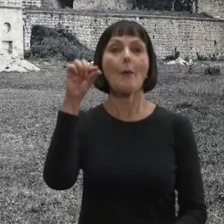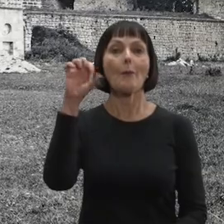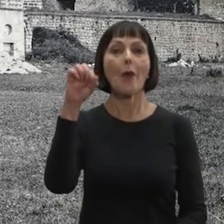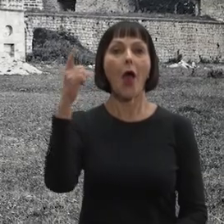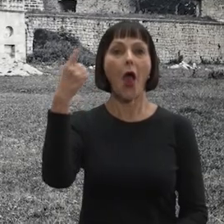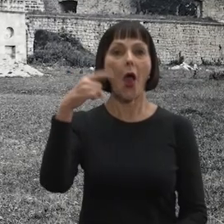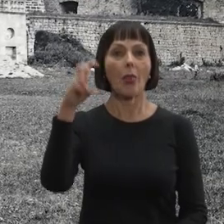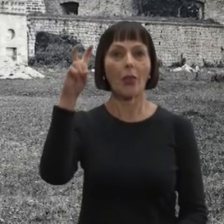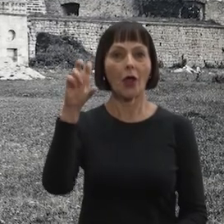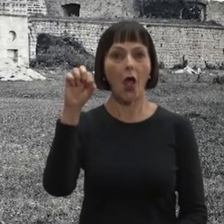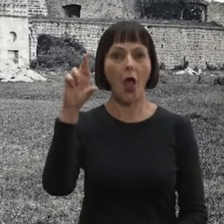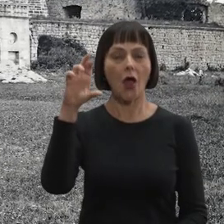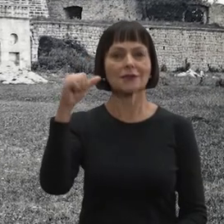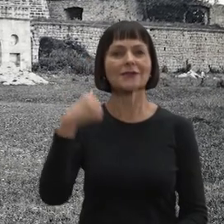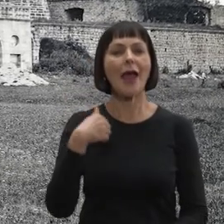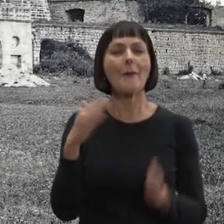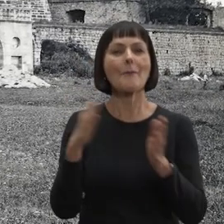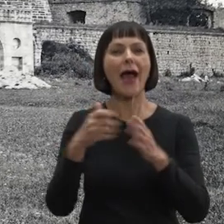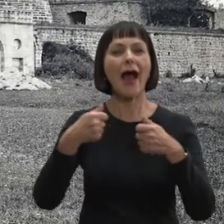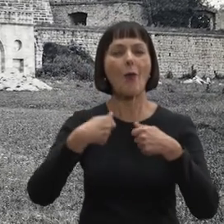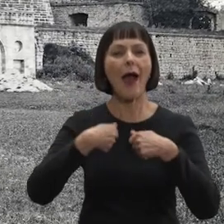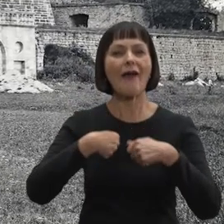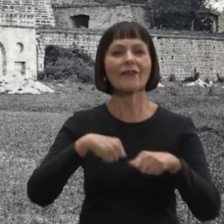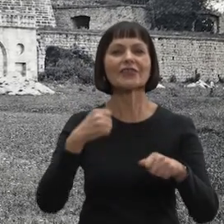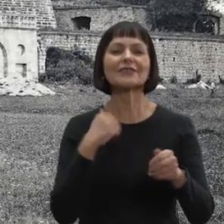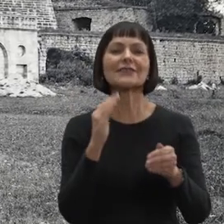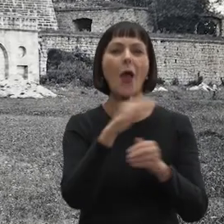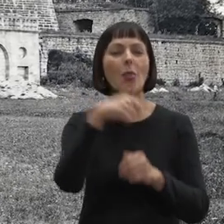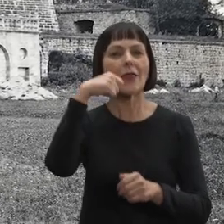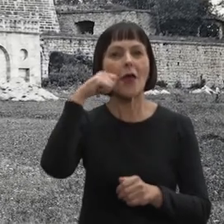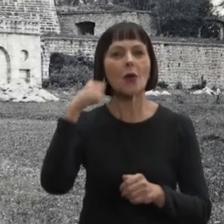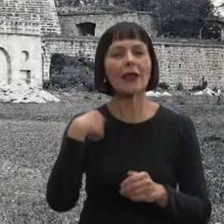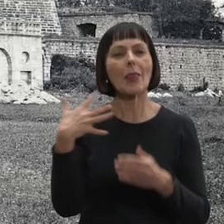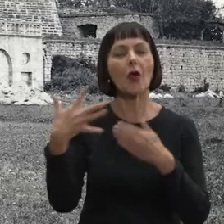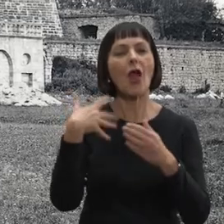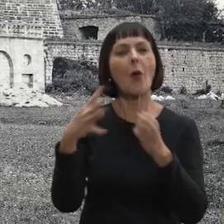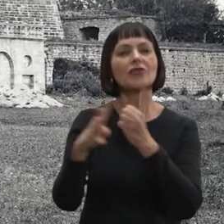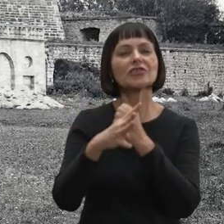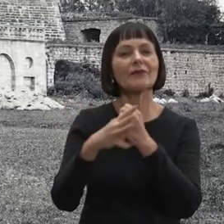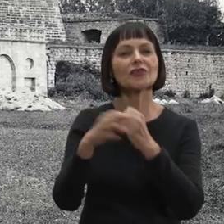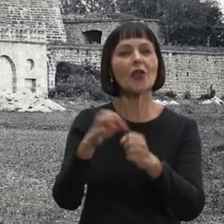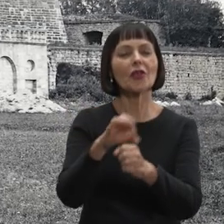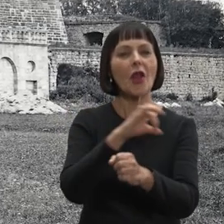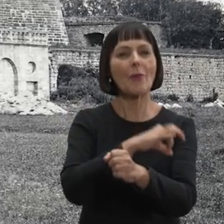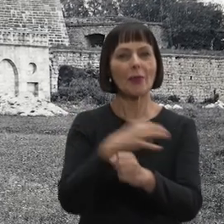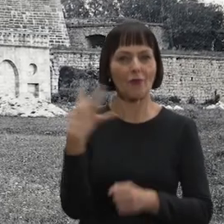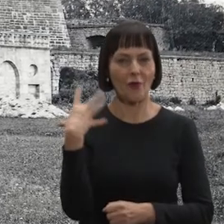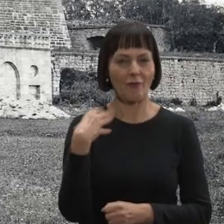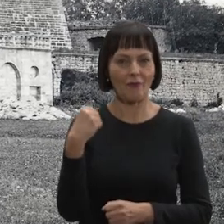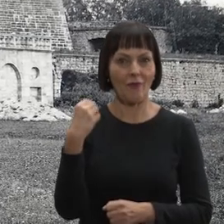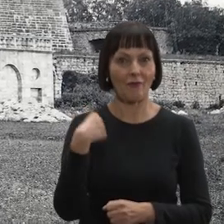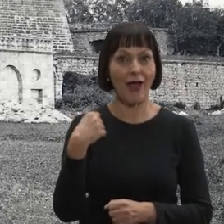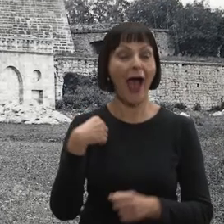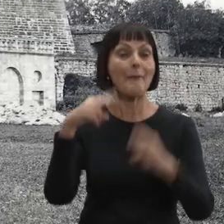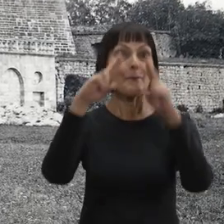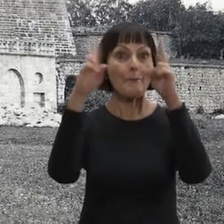Podhorce to niewielka wieś w zachodniej Ukrainie, znajdująca się około 90 km na wschód od Lwowa.